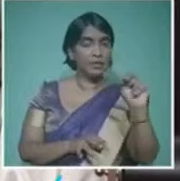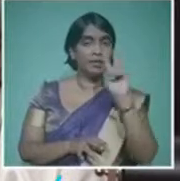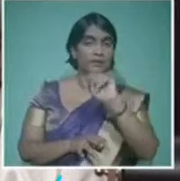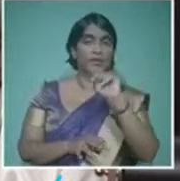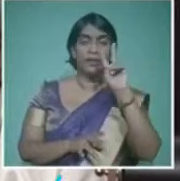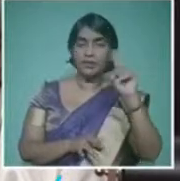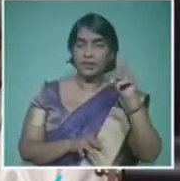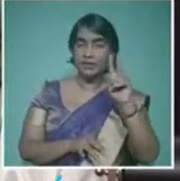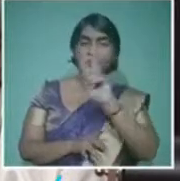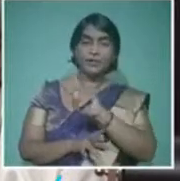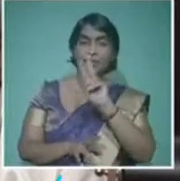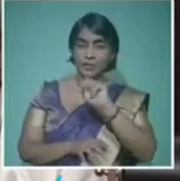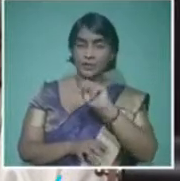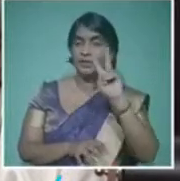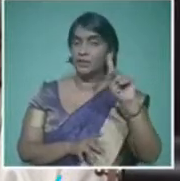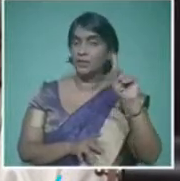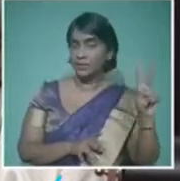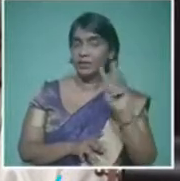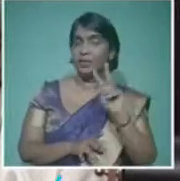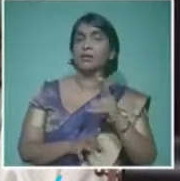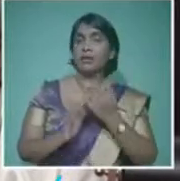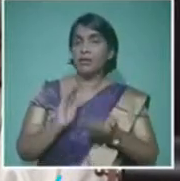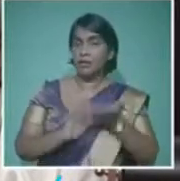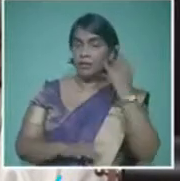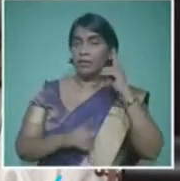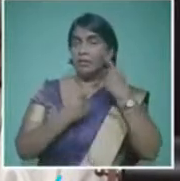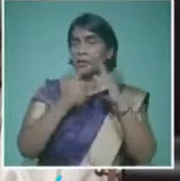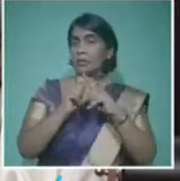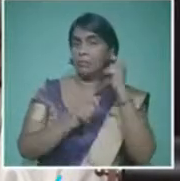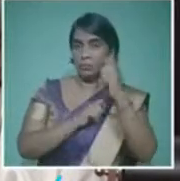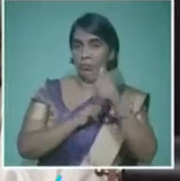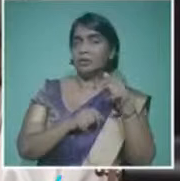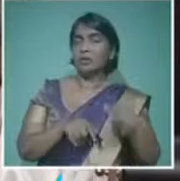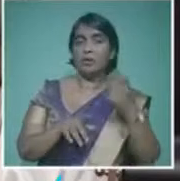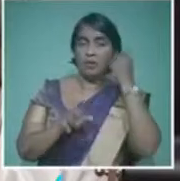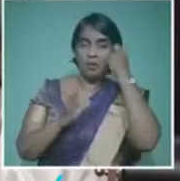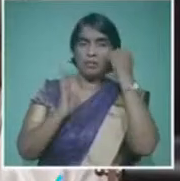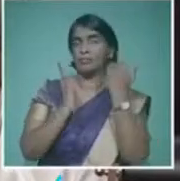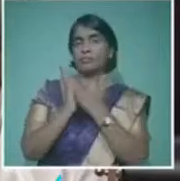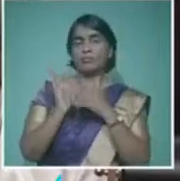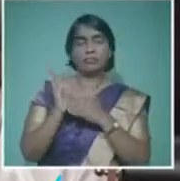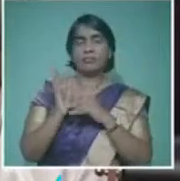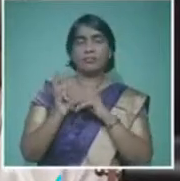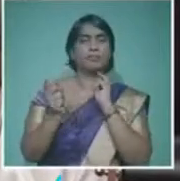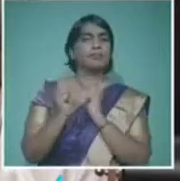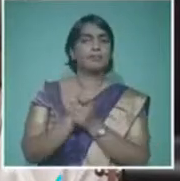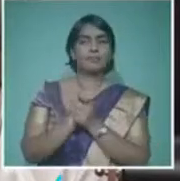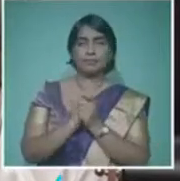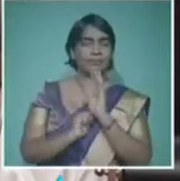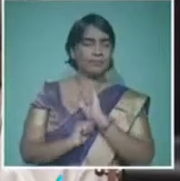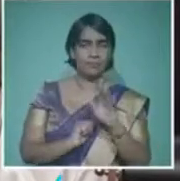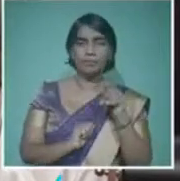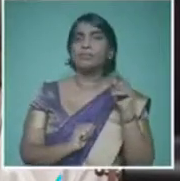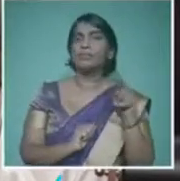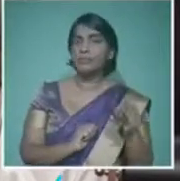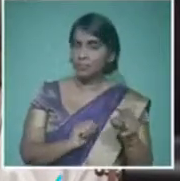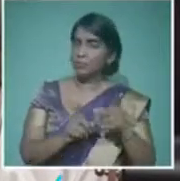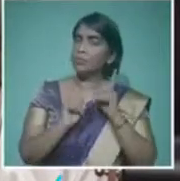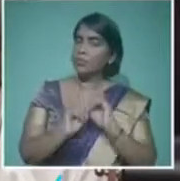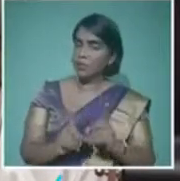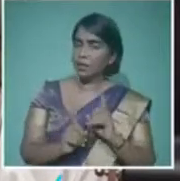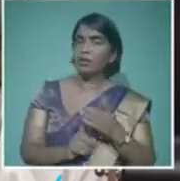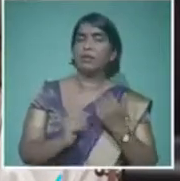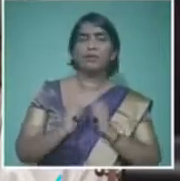විශ්ව විශ්ලක වසරවලදී දැන්ටවත් ඉරණංව ඇති විවිධ ගාස්තු මෙම යෝජනාව මගින් සංශෝධනය කරන්නේ නැහැ. ඒ